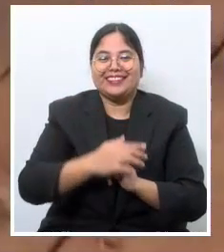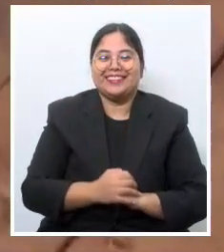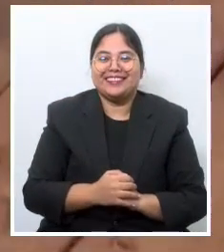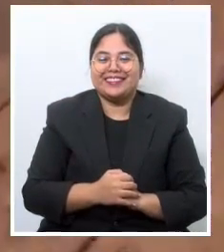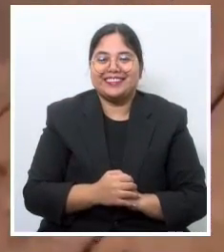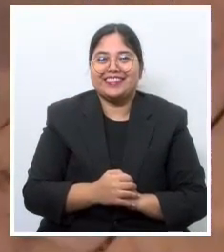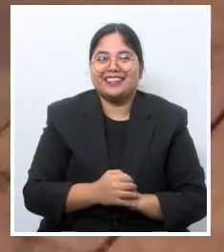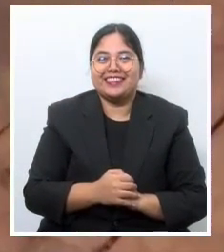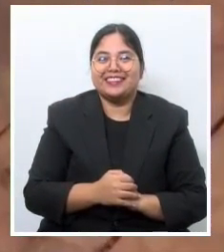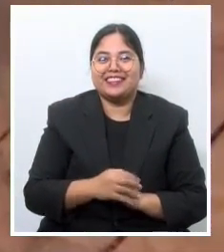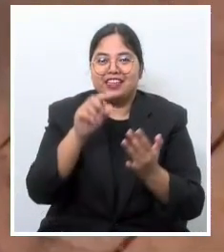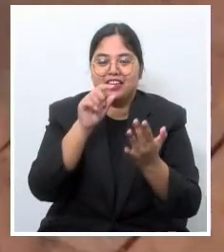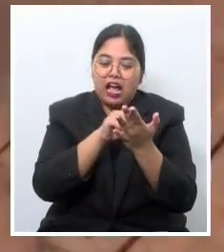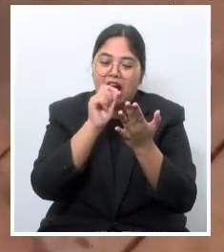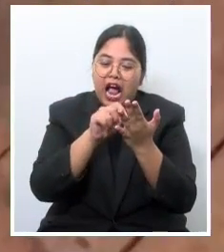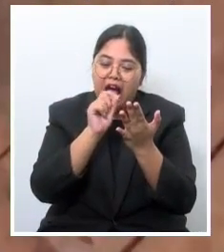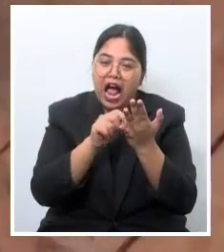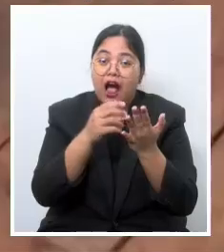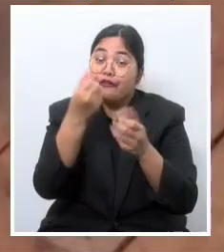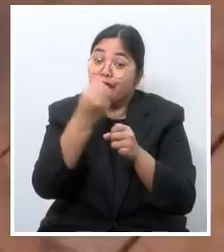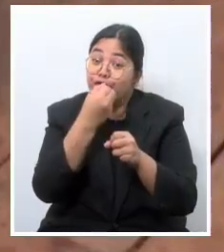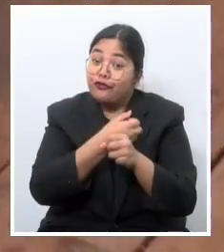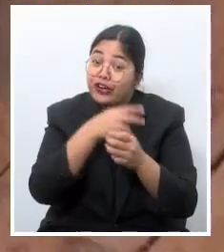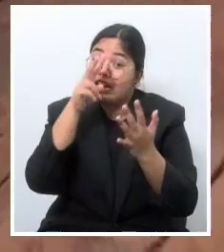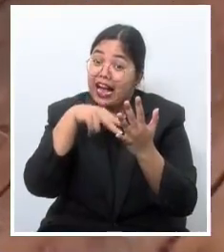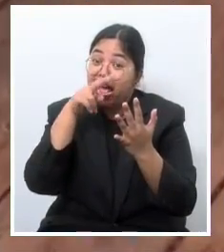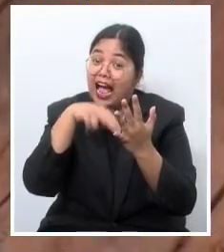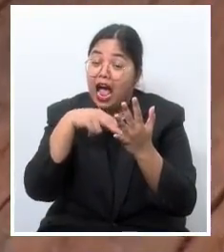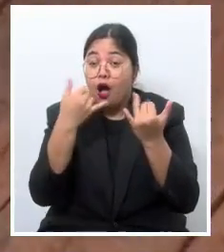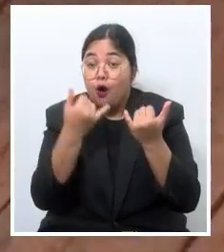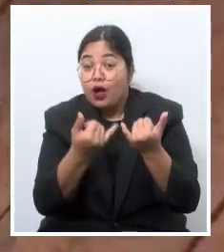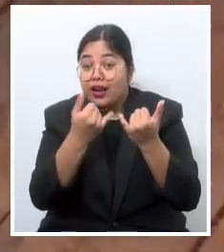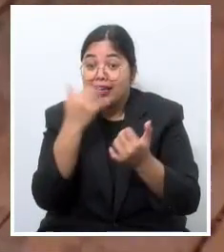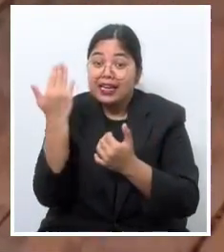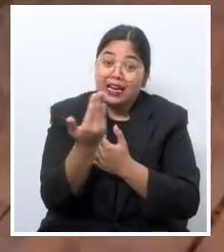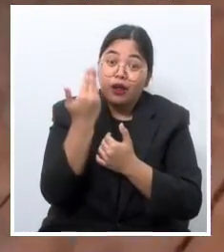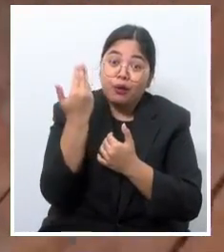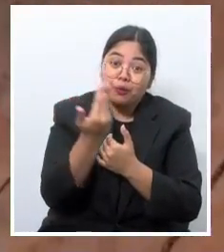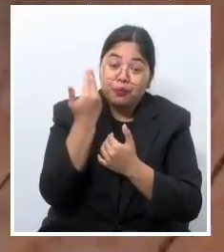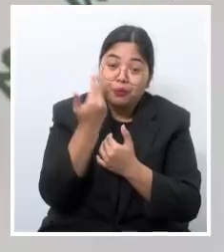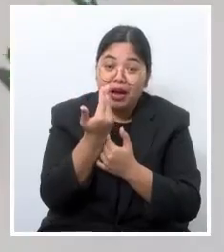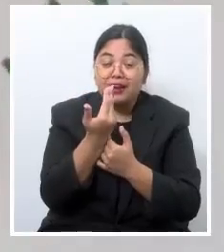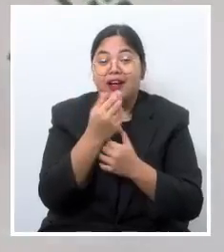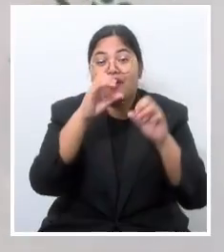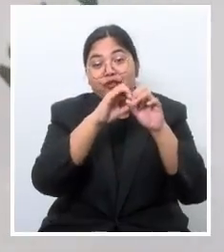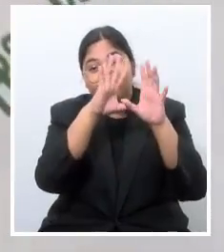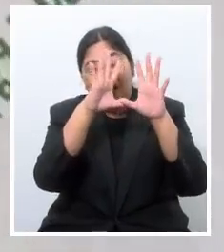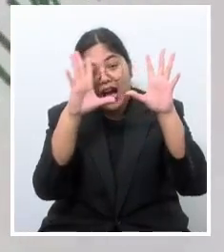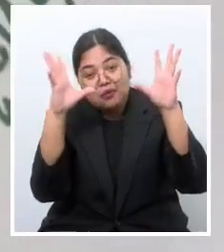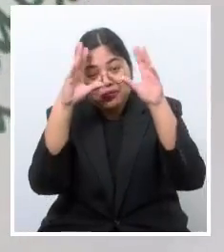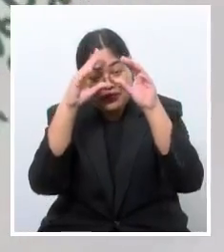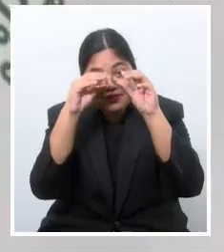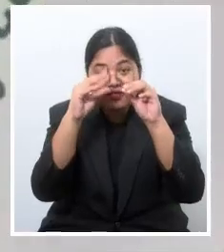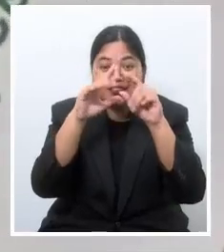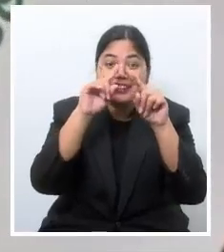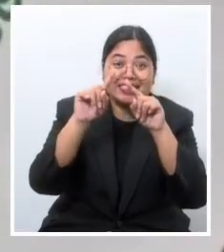ว่าทำไมวันนี้ลมพัดแรงฟ้ามืดครึเร่งช้าง